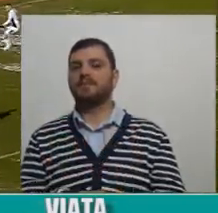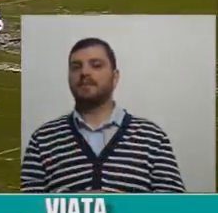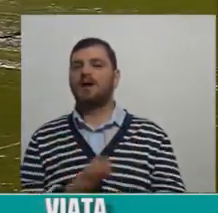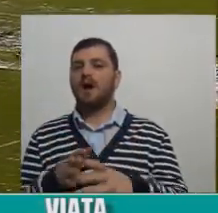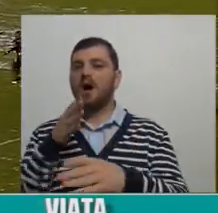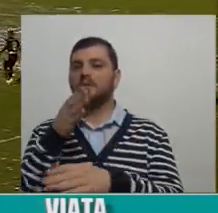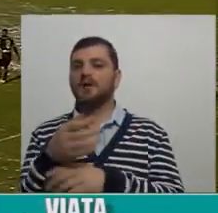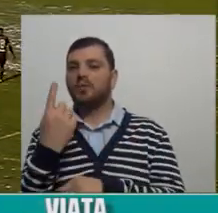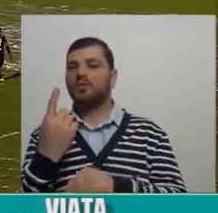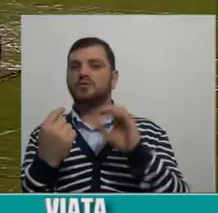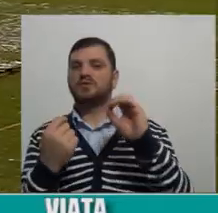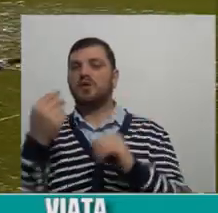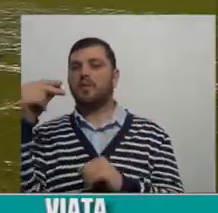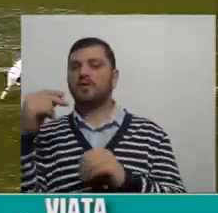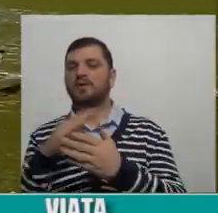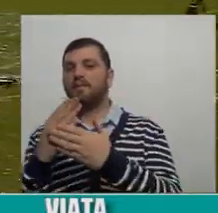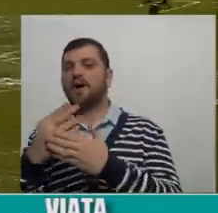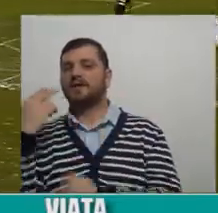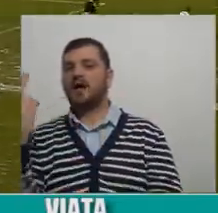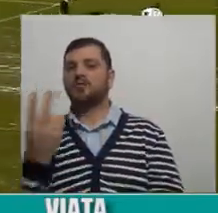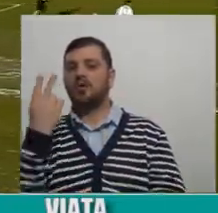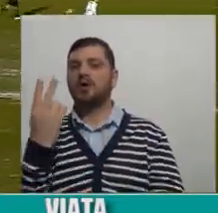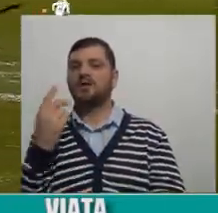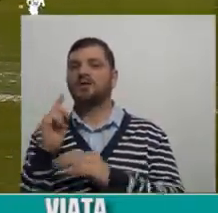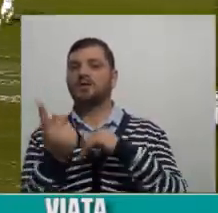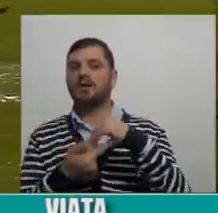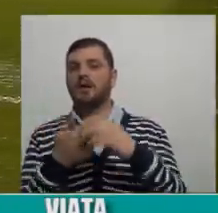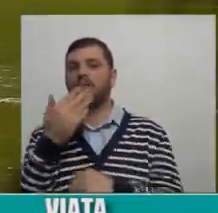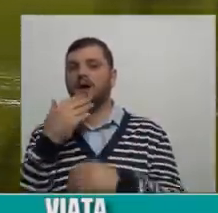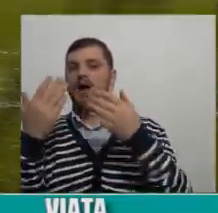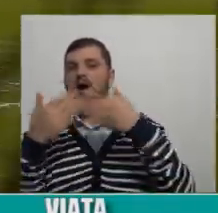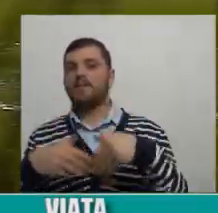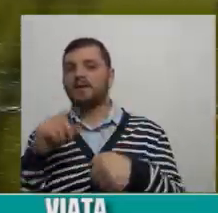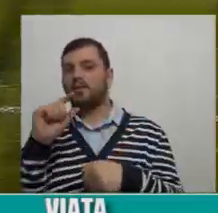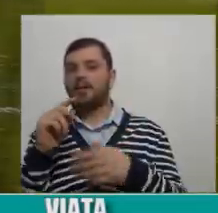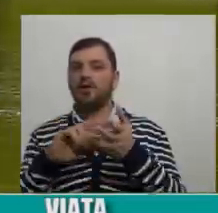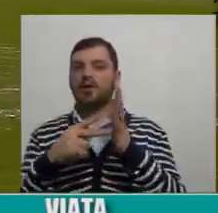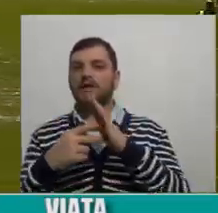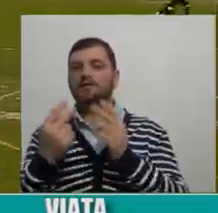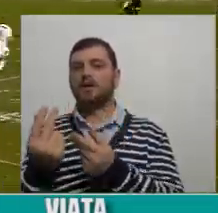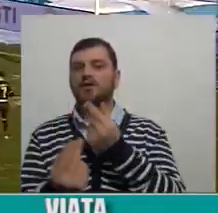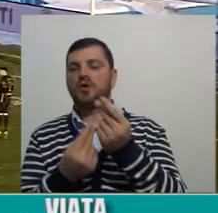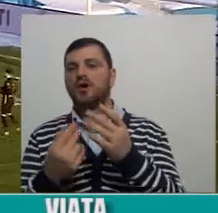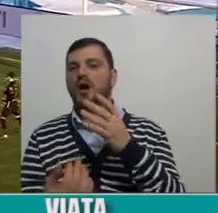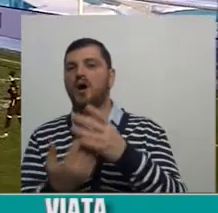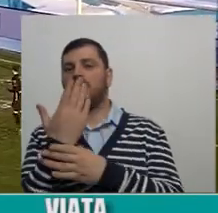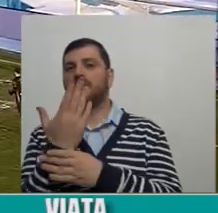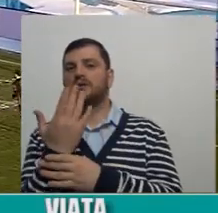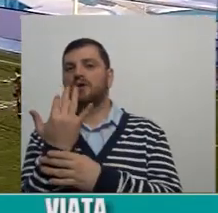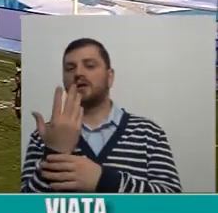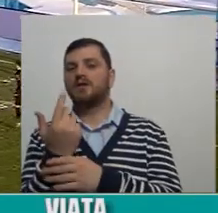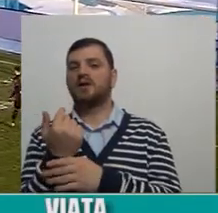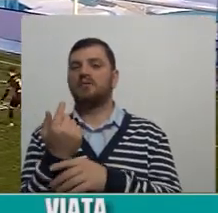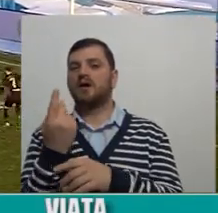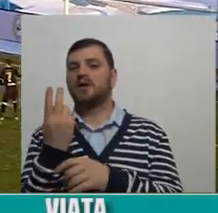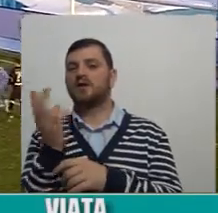ceva mai bine. Am intrat cu 1-0 la pauză, repriza a doua, din păcate ne-am pierdut un pic organizarea de joc, au